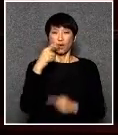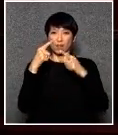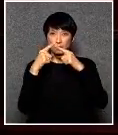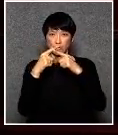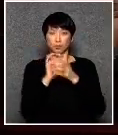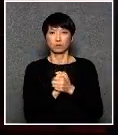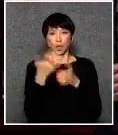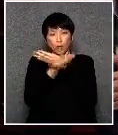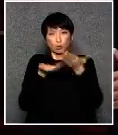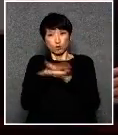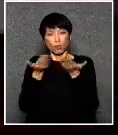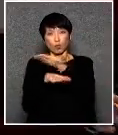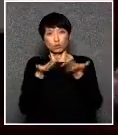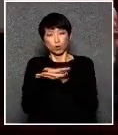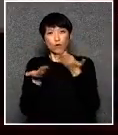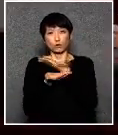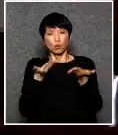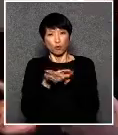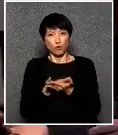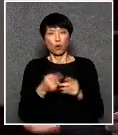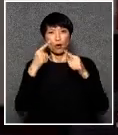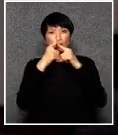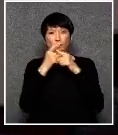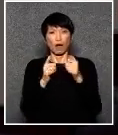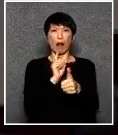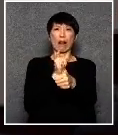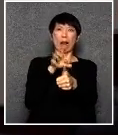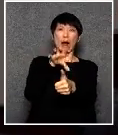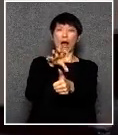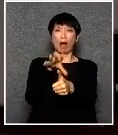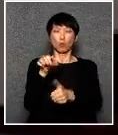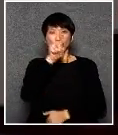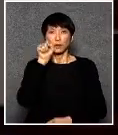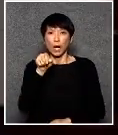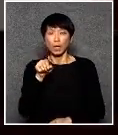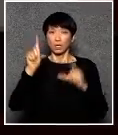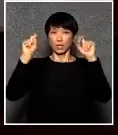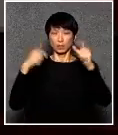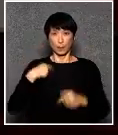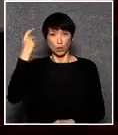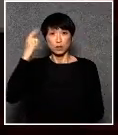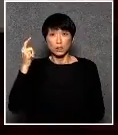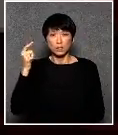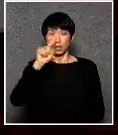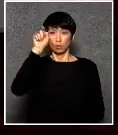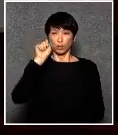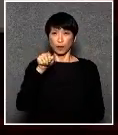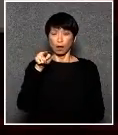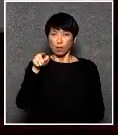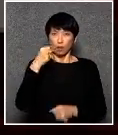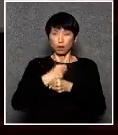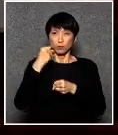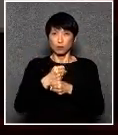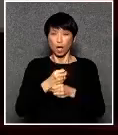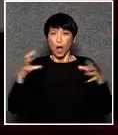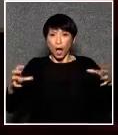又重複講嘢嗰啲嘢，嗰啲人就俾人鬧嘅咧？你解俾我聽，點解你要咁樣？即係你點樣要合